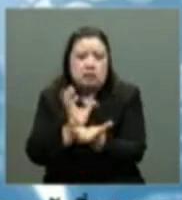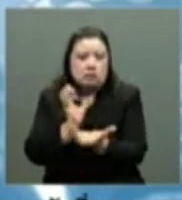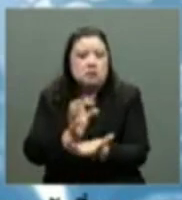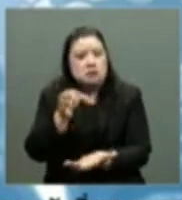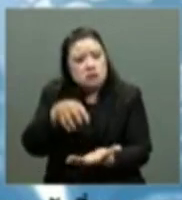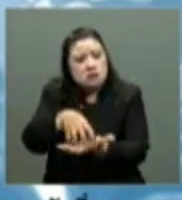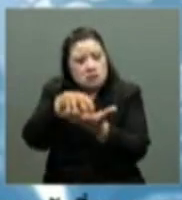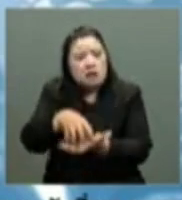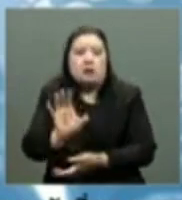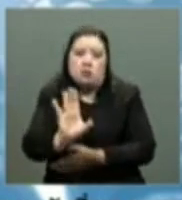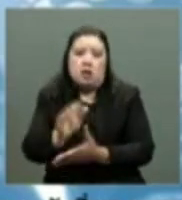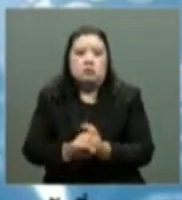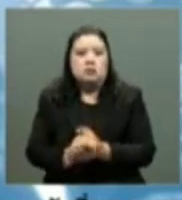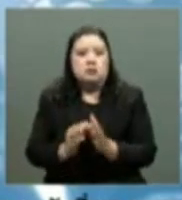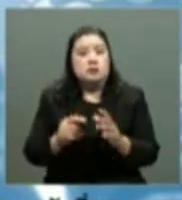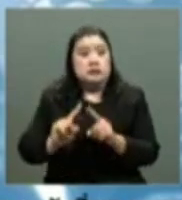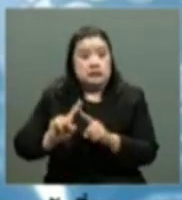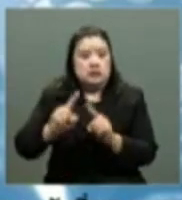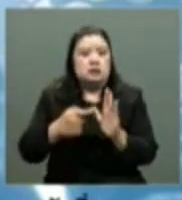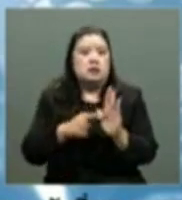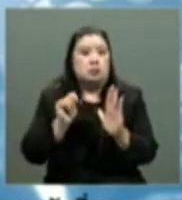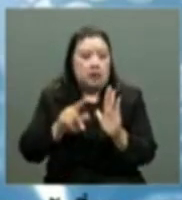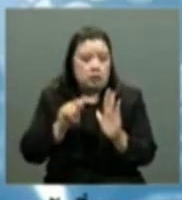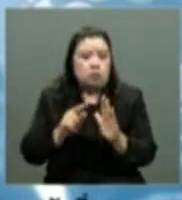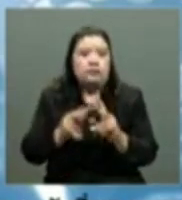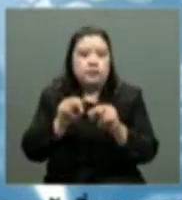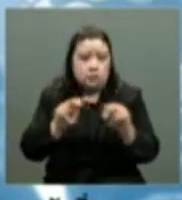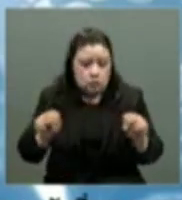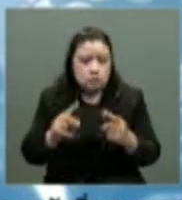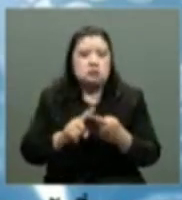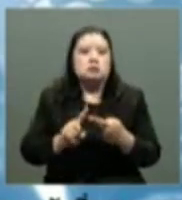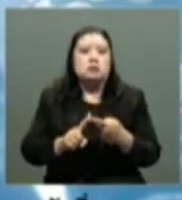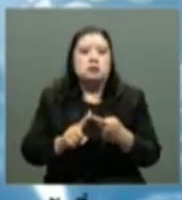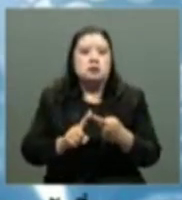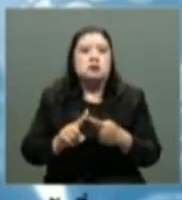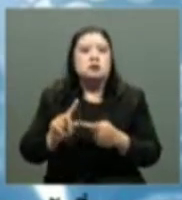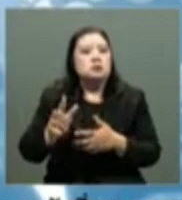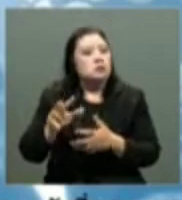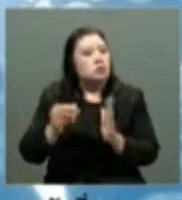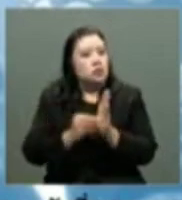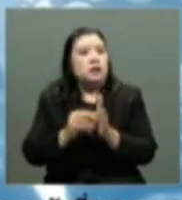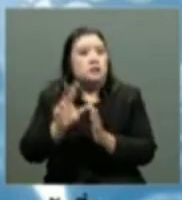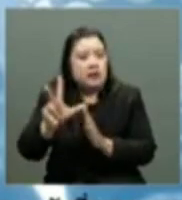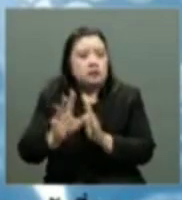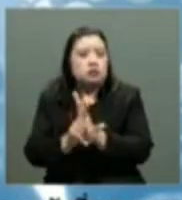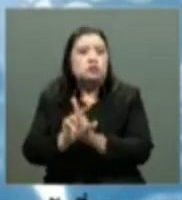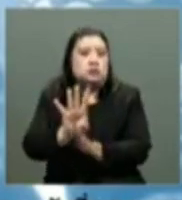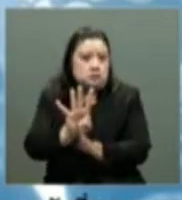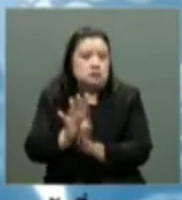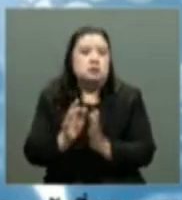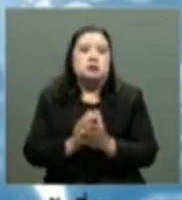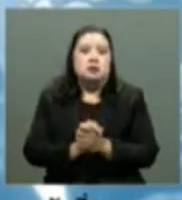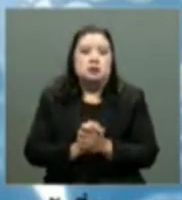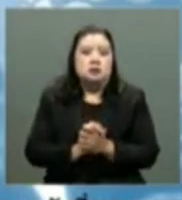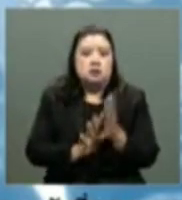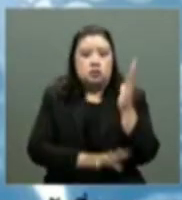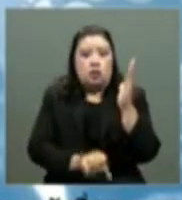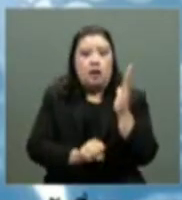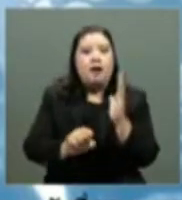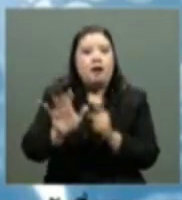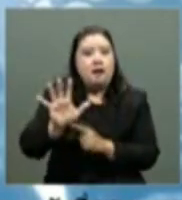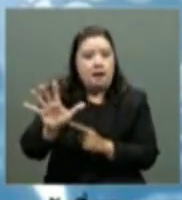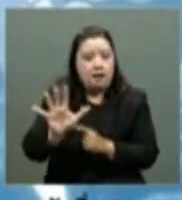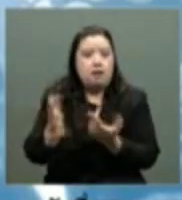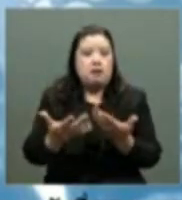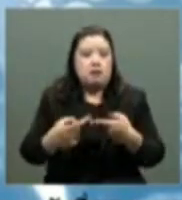ครับปทุมธานีอันดับ1นนทบุรี56อันดับ2กรุงเทพอันดับ3ชลบุรีอันดับ4แล้วก็สงขลาอันดับ5